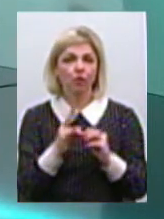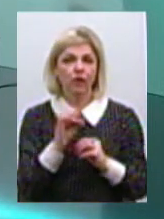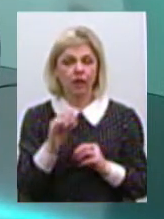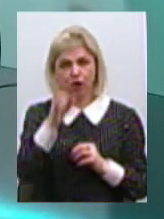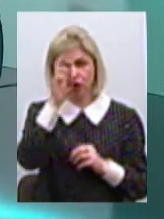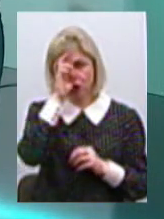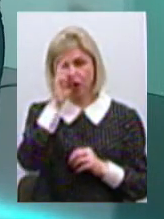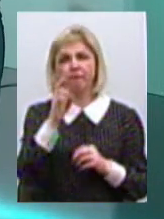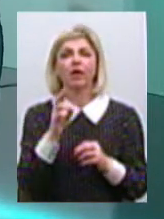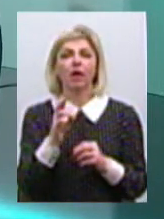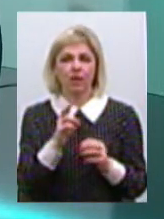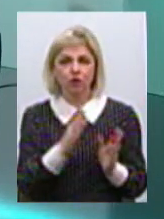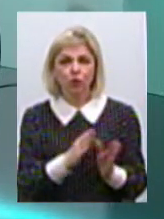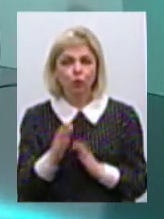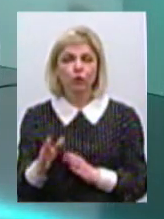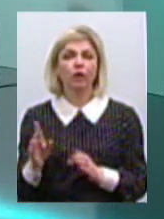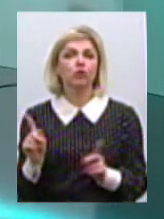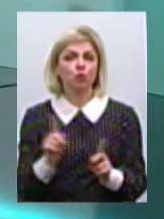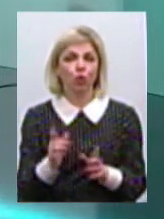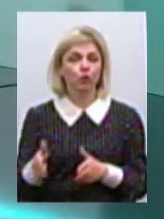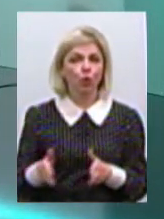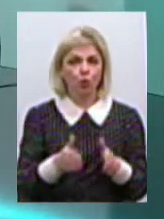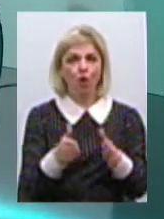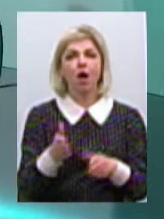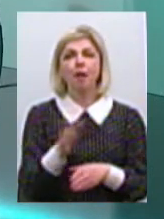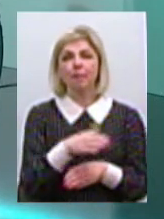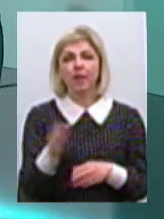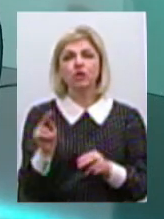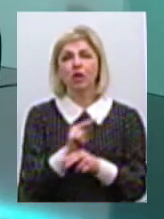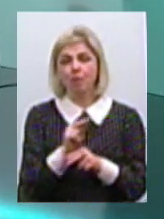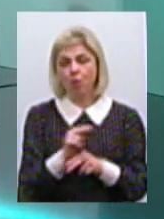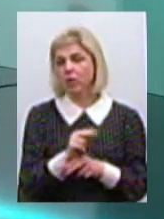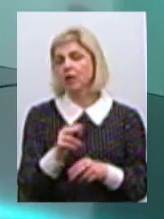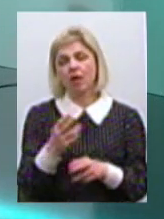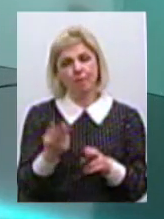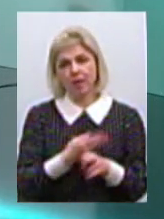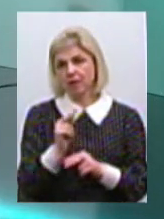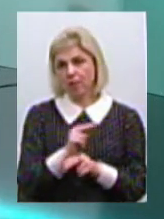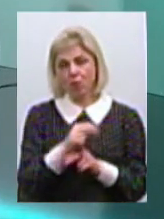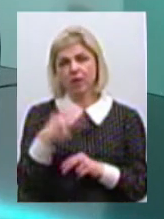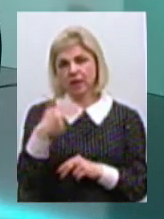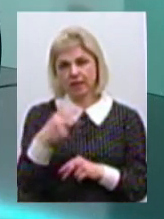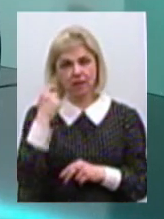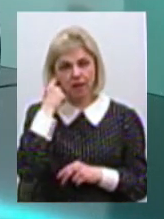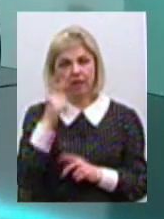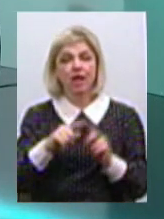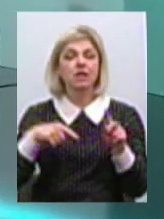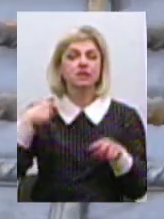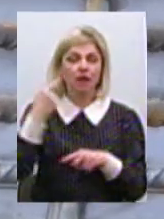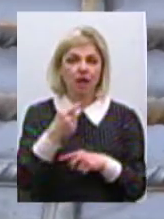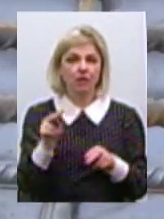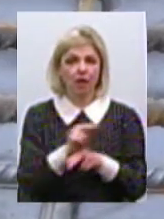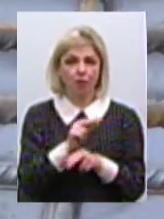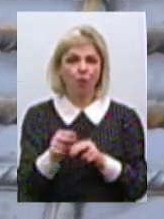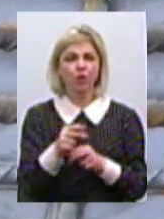державних інститутів, що дорога може міжремонтні сроки понад 30 років. Тобто наступний ремонт, там дрібний чи